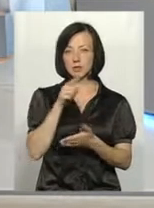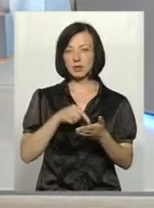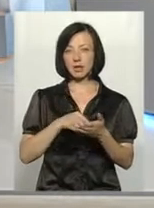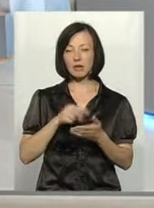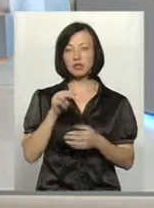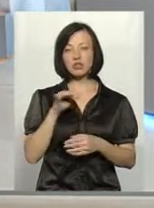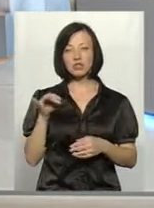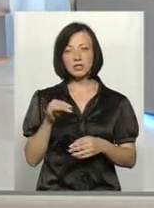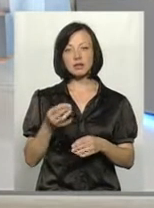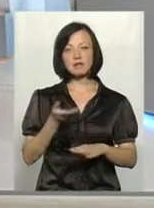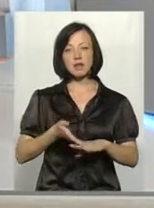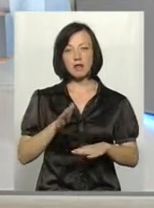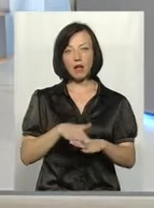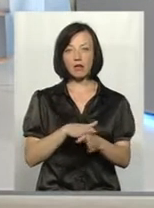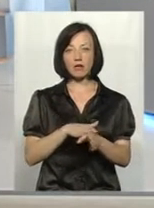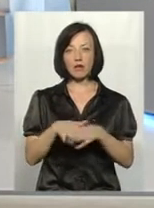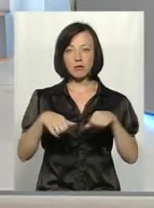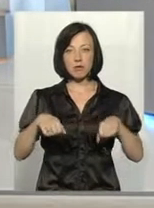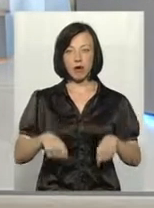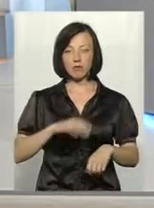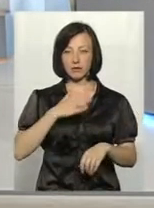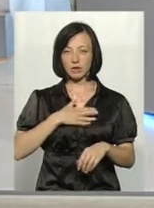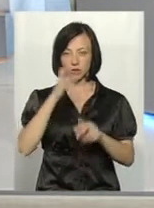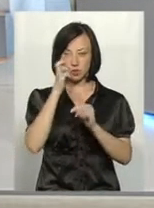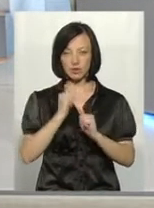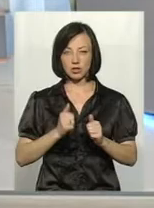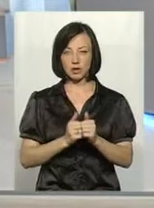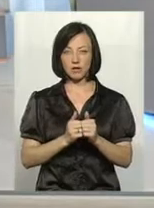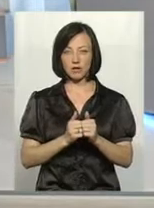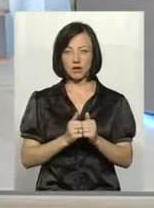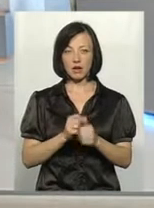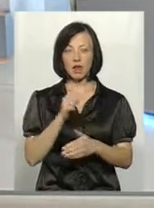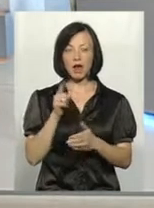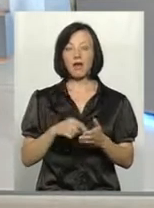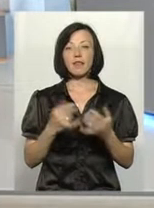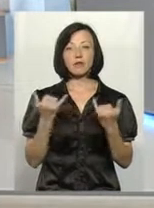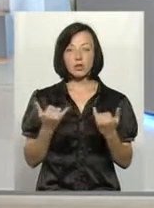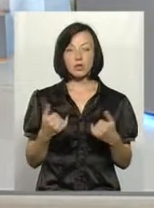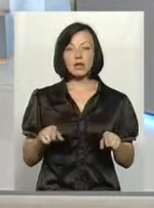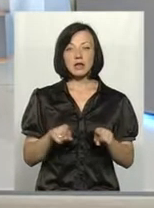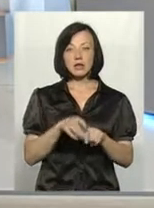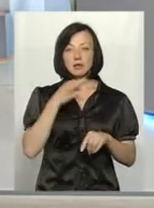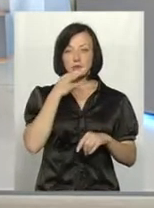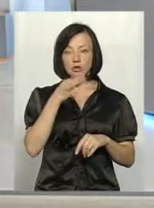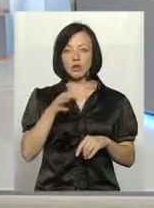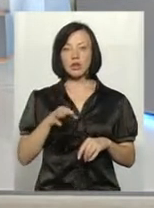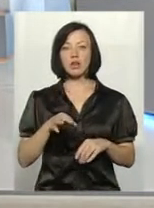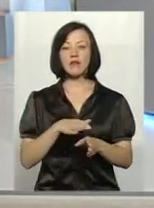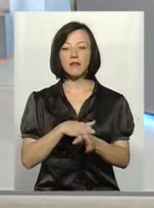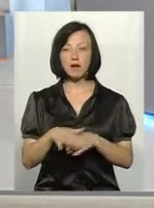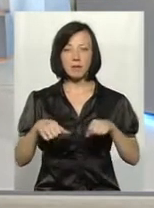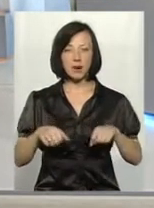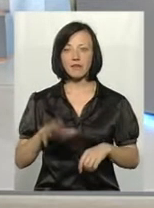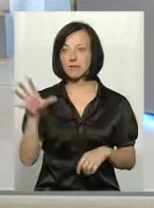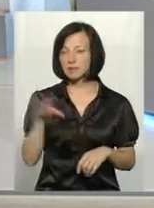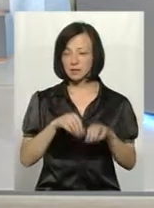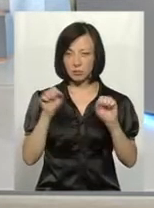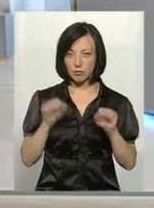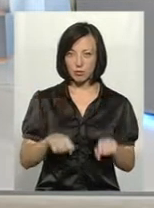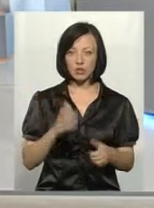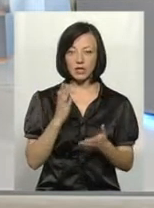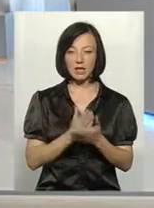реалізувати право на сьогодні в нашій державі? Ну, на сьогодні я скажу слідуюче, що в принципі, реалізувати його можуть всі, і